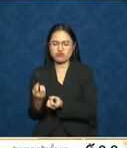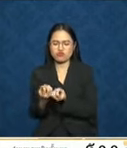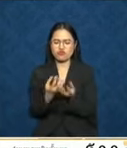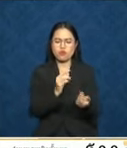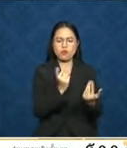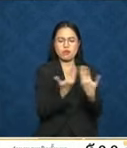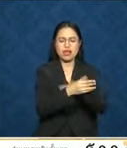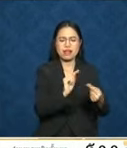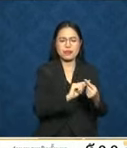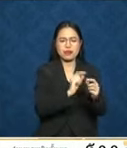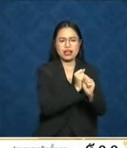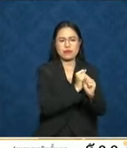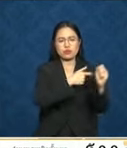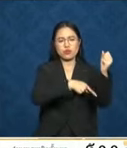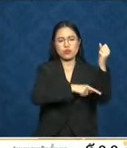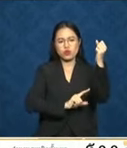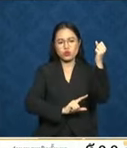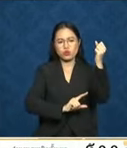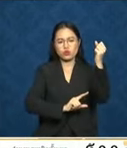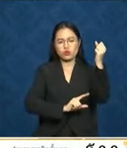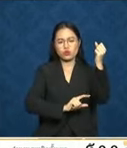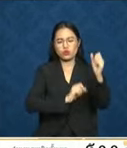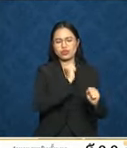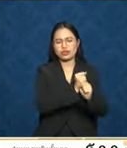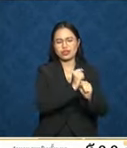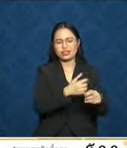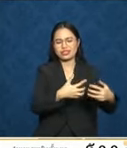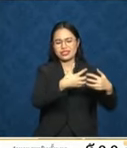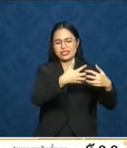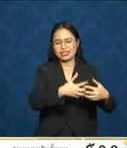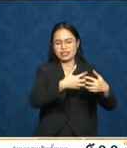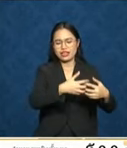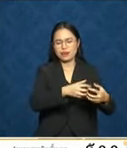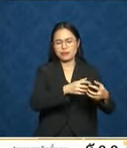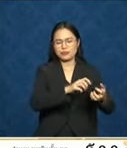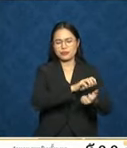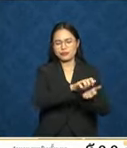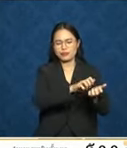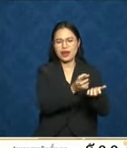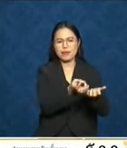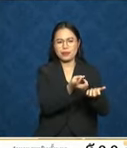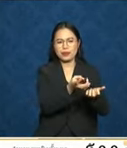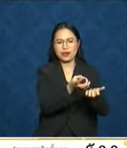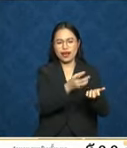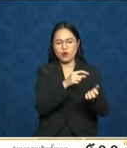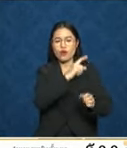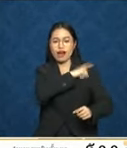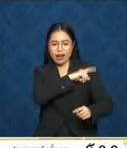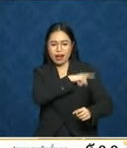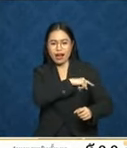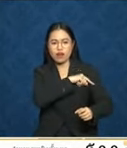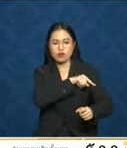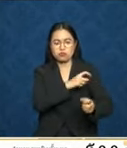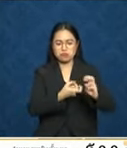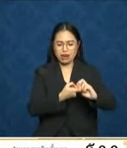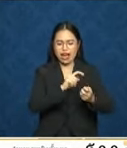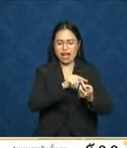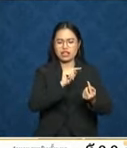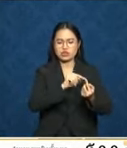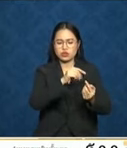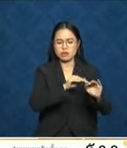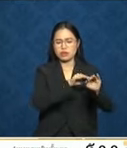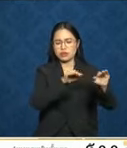นะครับจังหวัดพัทลุงซึ่งมีโรงสีมาตรฐานคือ GMP ของวิสาหกิจชุมชนเขากลางที่อำเภอคงก